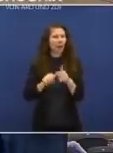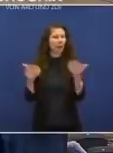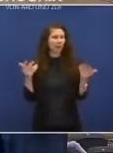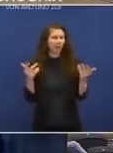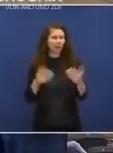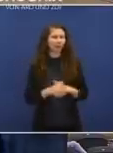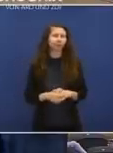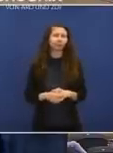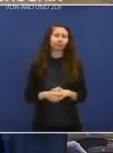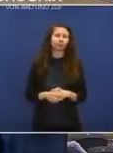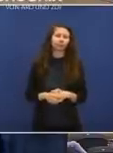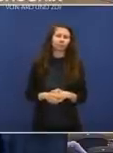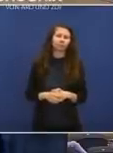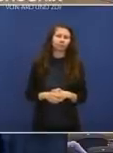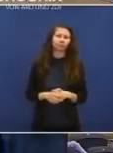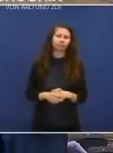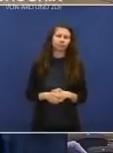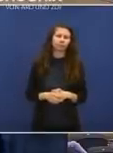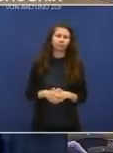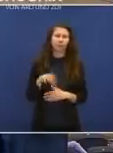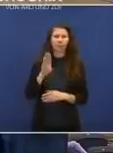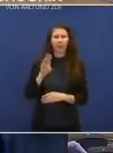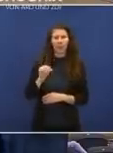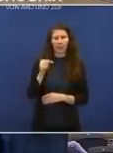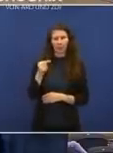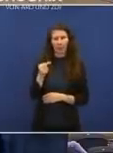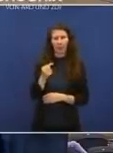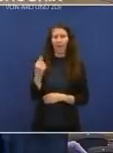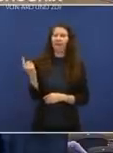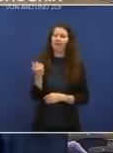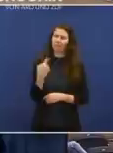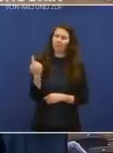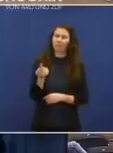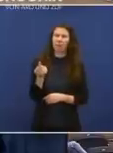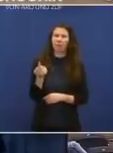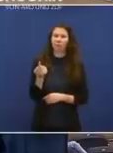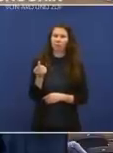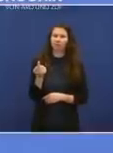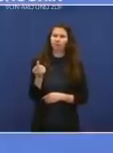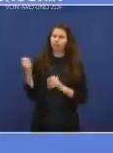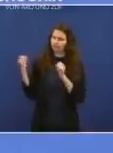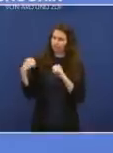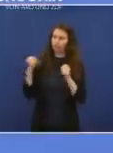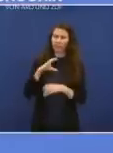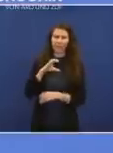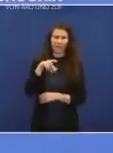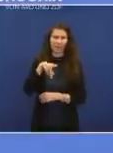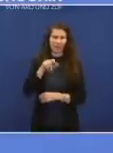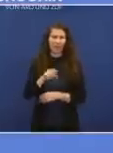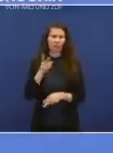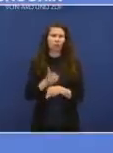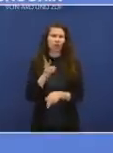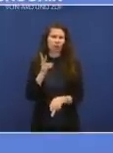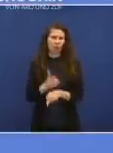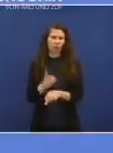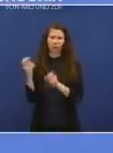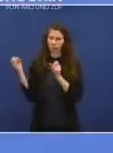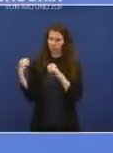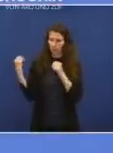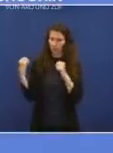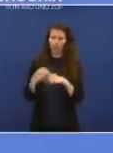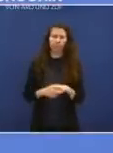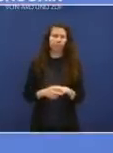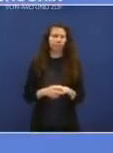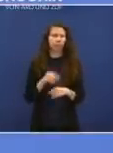Wir haben uns mit dem BMG auf einen, nennt sich CPA-Standard, geeinigt. Und diese